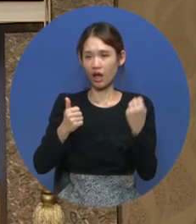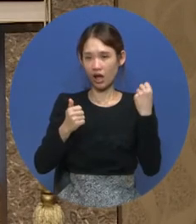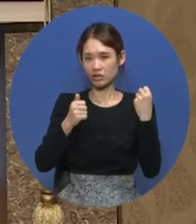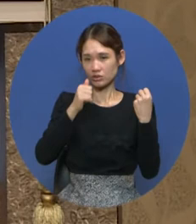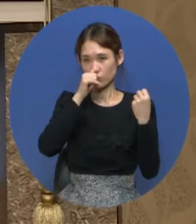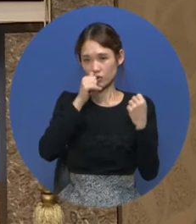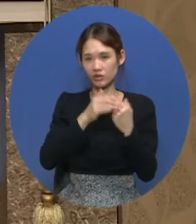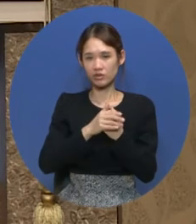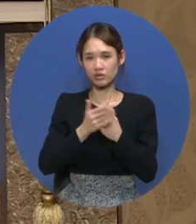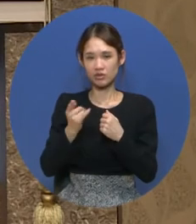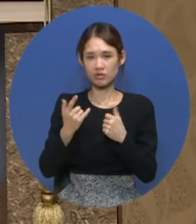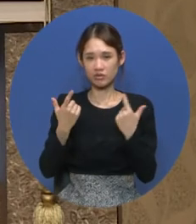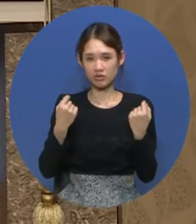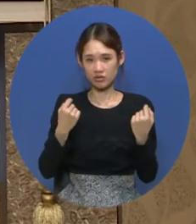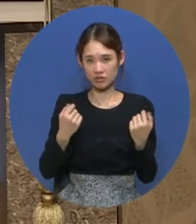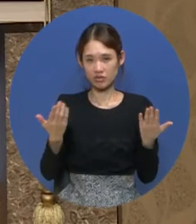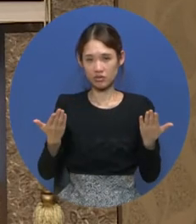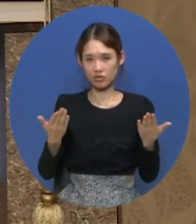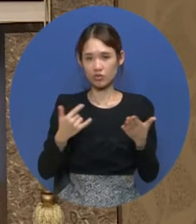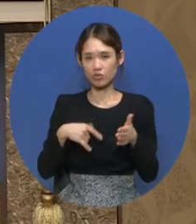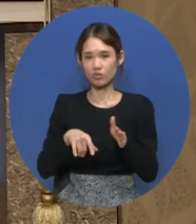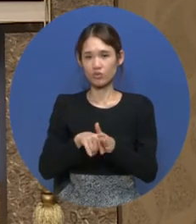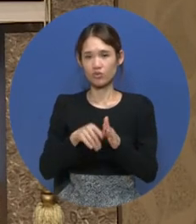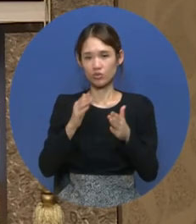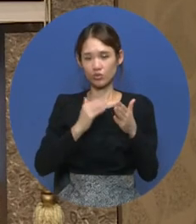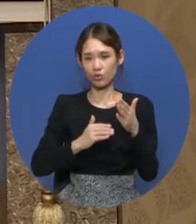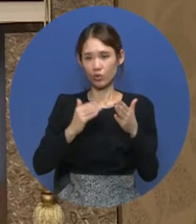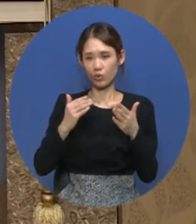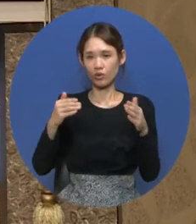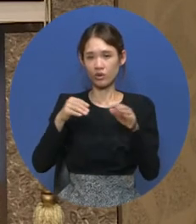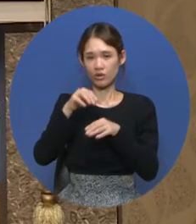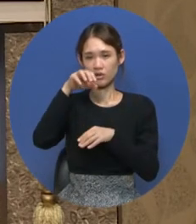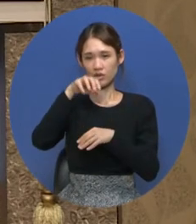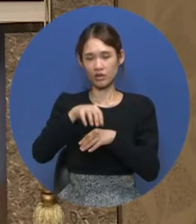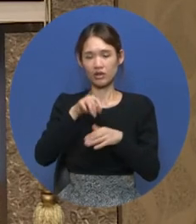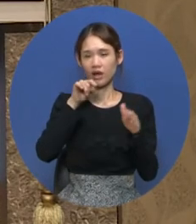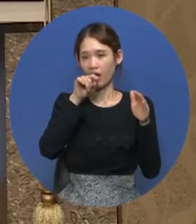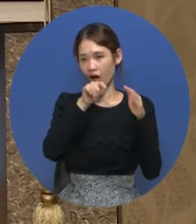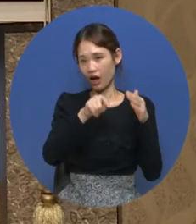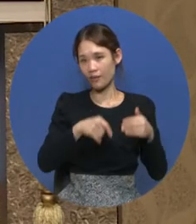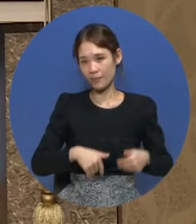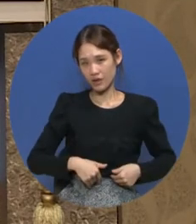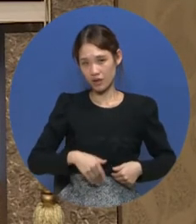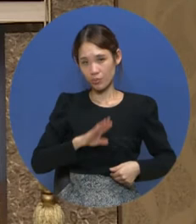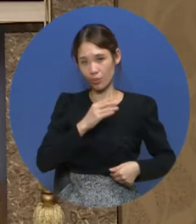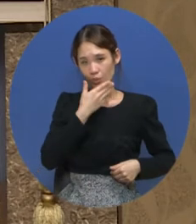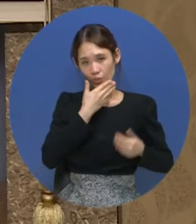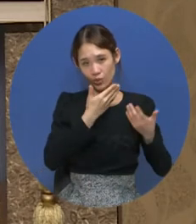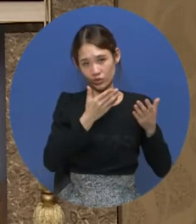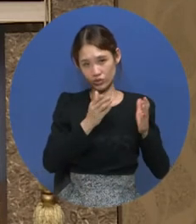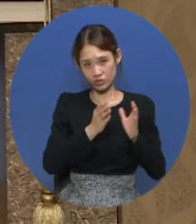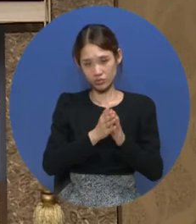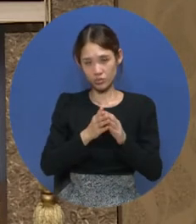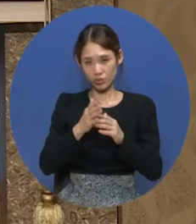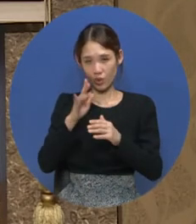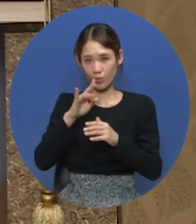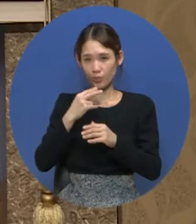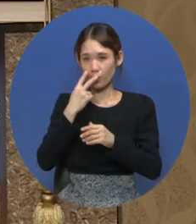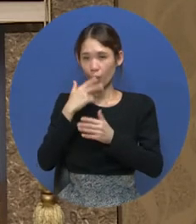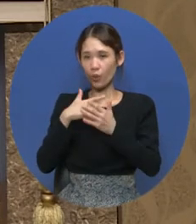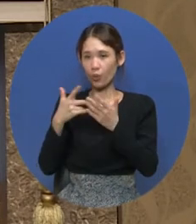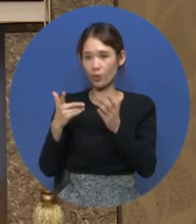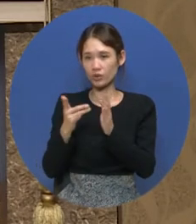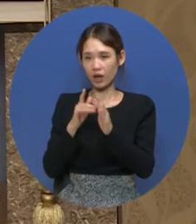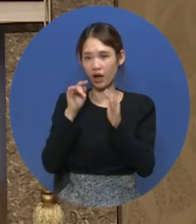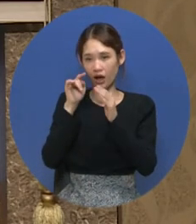2분의 우리가 이제 그런 작업을 하기 위해서 이제 공공기관을 가야 되잖아요 보건복지부 라든지 뭐 그럼 공단 이라든지